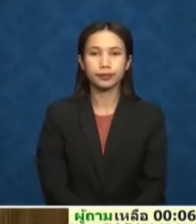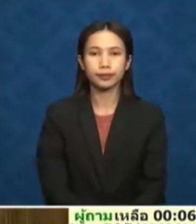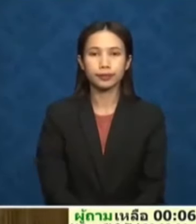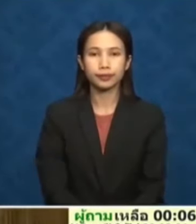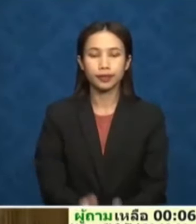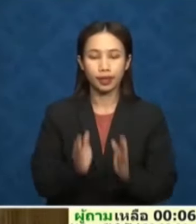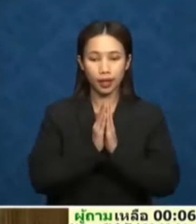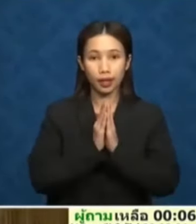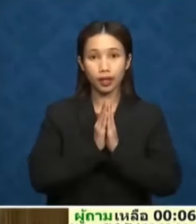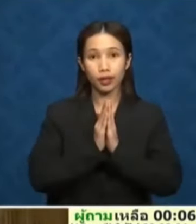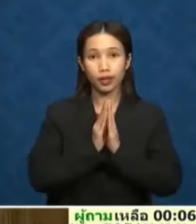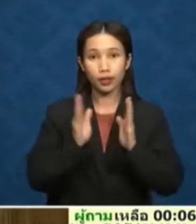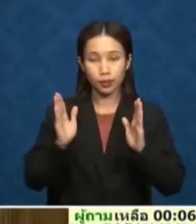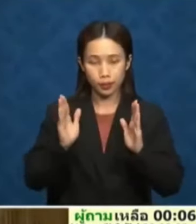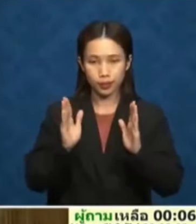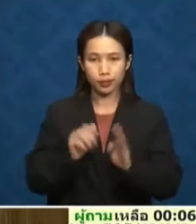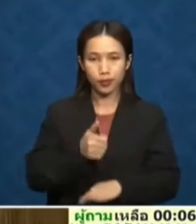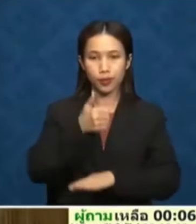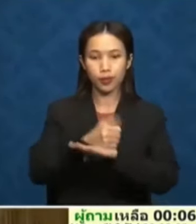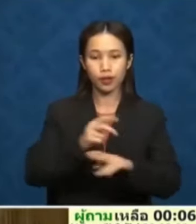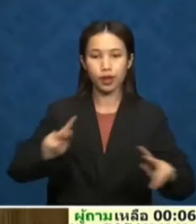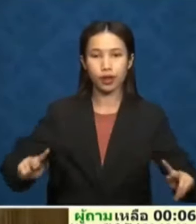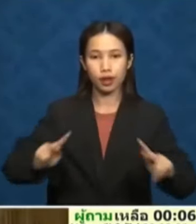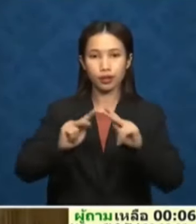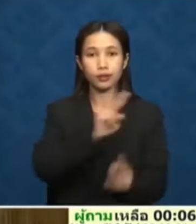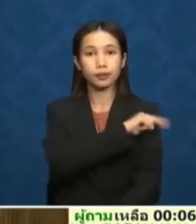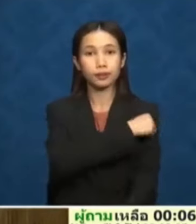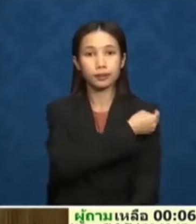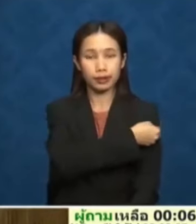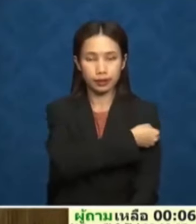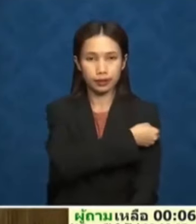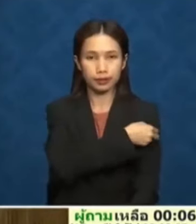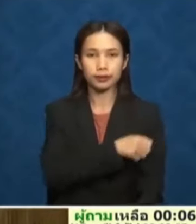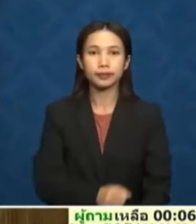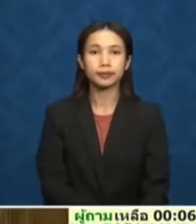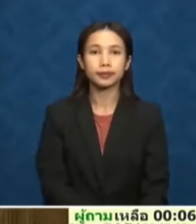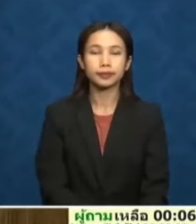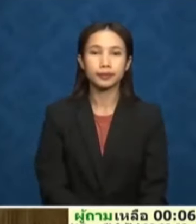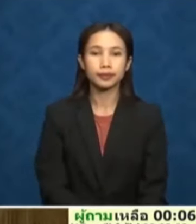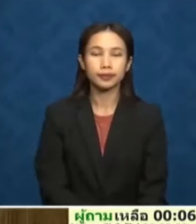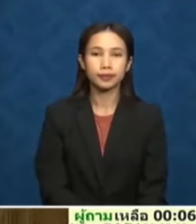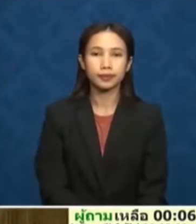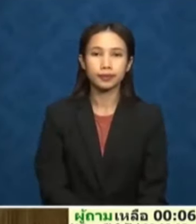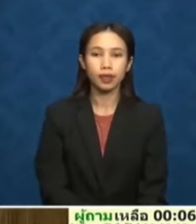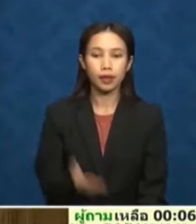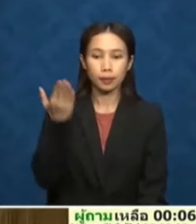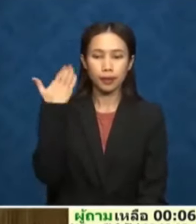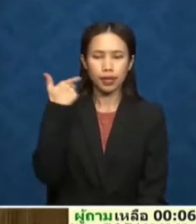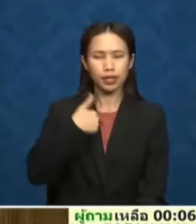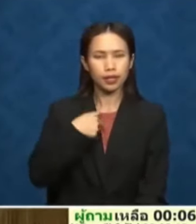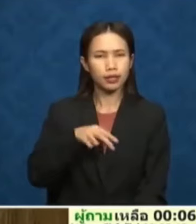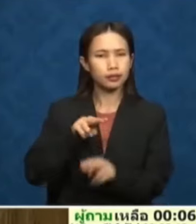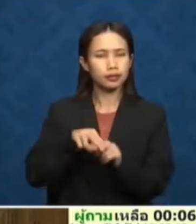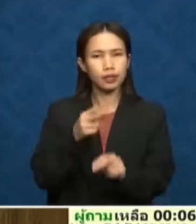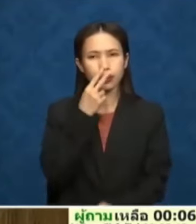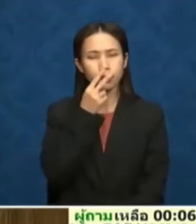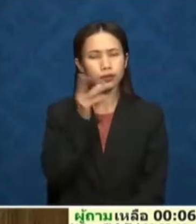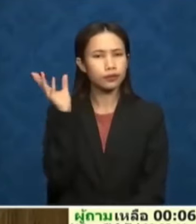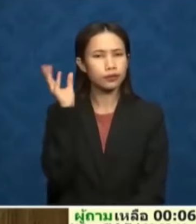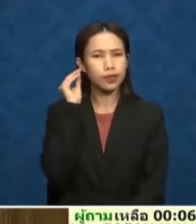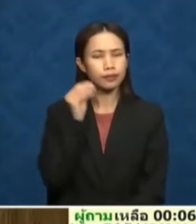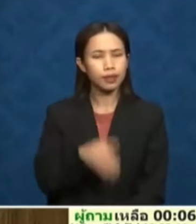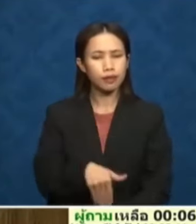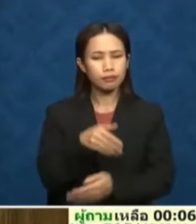ขอบพระคุณท่านรัฐมนตรีค่ะฝากเรียนท่านประธานไปยังท่านรัฐมนตรีนะคะว่าเมื่อกี้ดิฉันนั่งฟังอยู่ค่ะหนี้ทาง